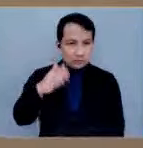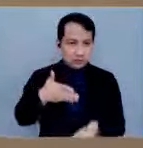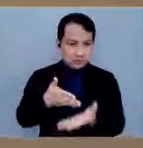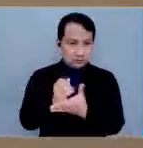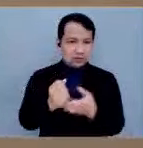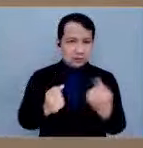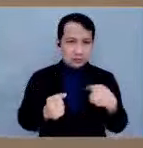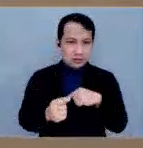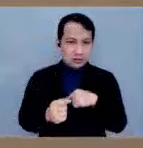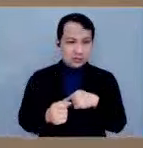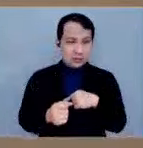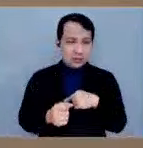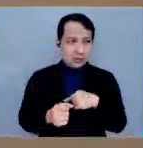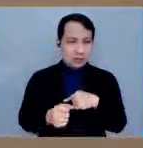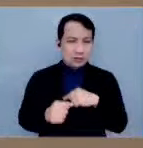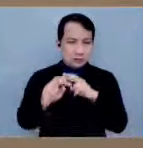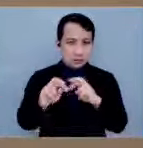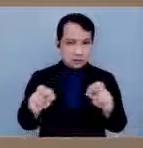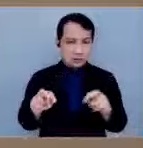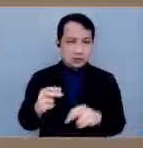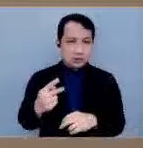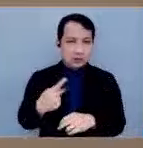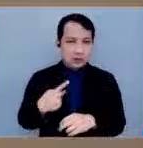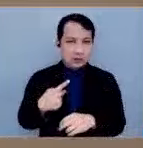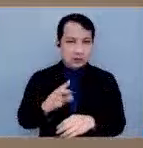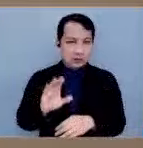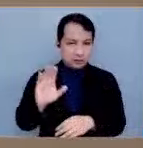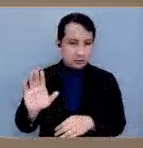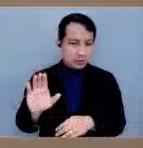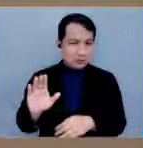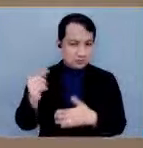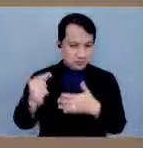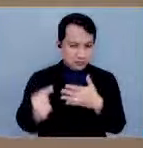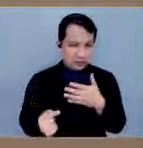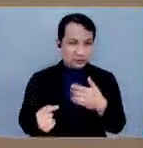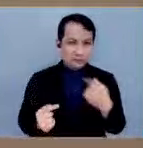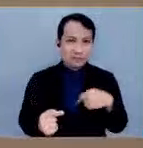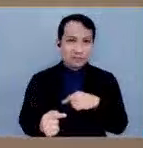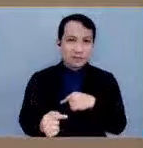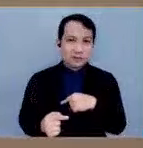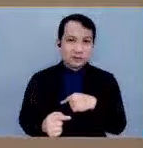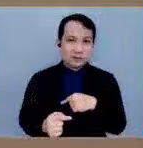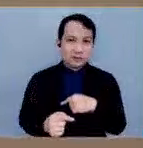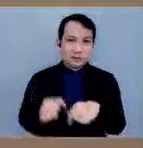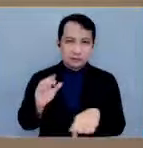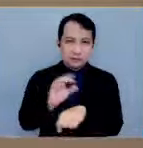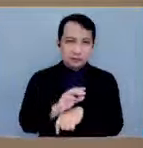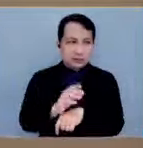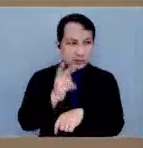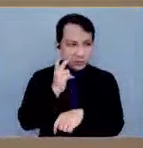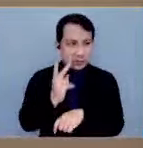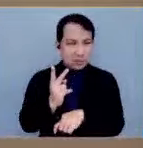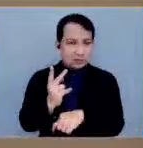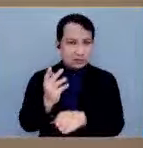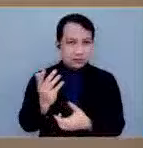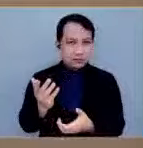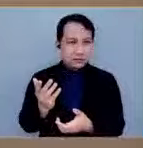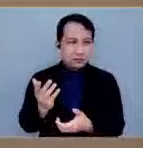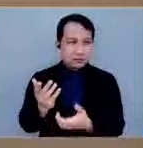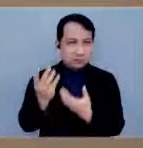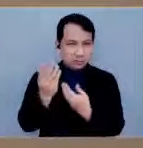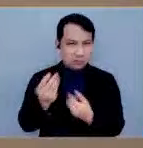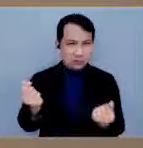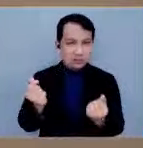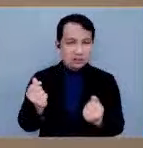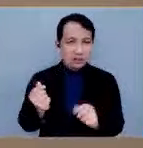hindi natin na-meet yung mga conditions as stipulated sa ating programa, may karapatan din pong estadong bawiin